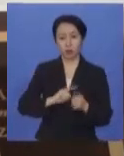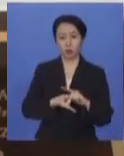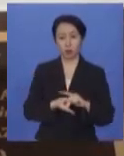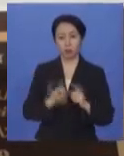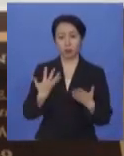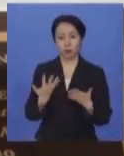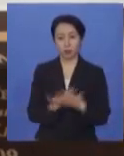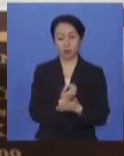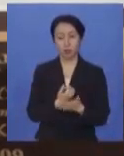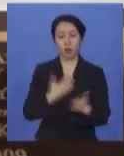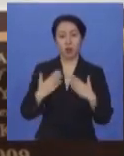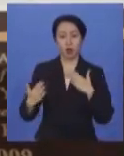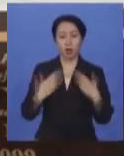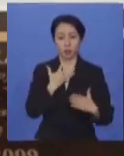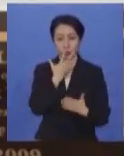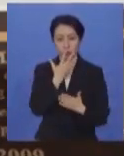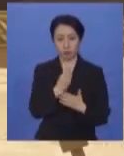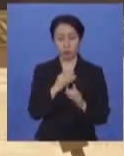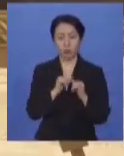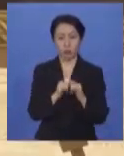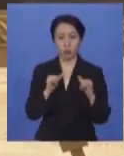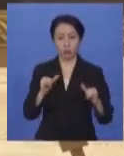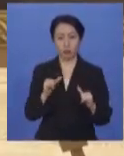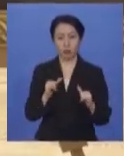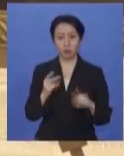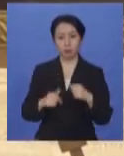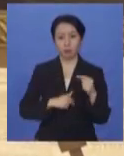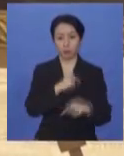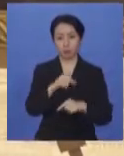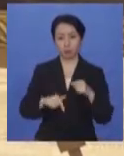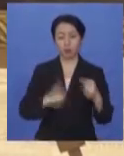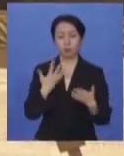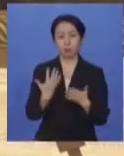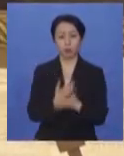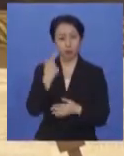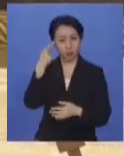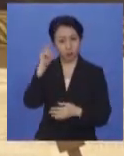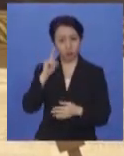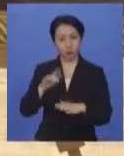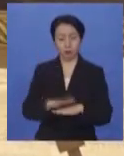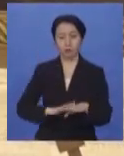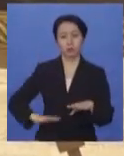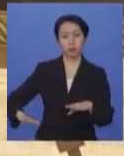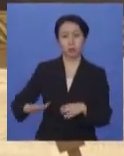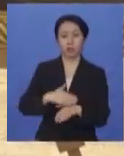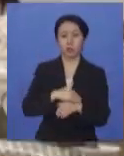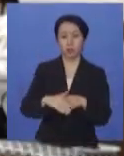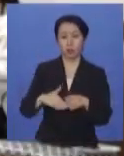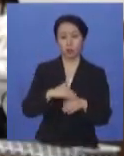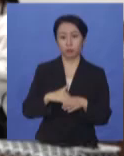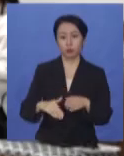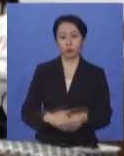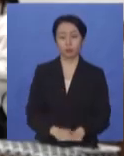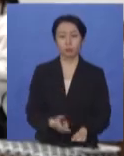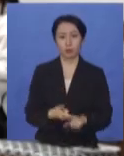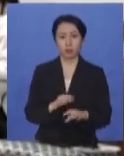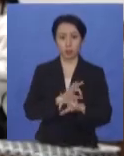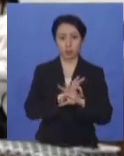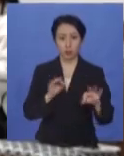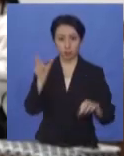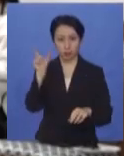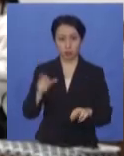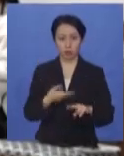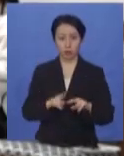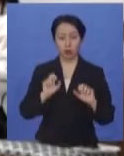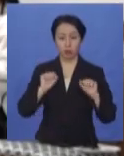реформы, преобразования отношений собственности и развития предпринимательства получили известность в стране и за рубежом. Это замечательный человек,